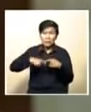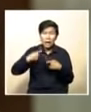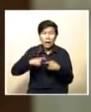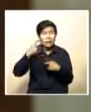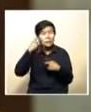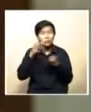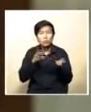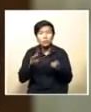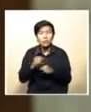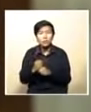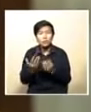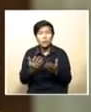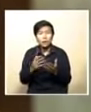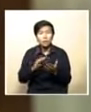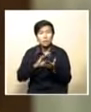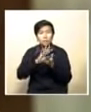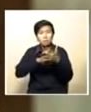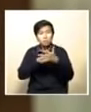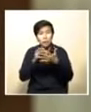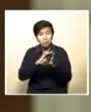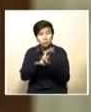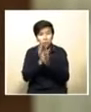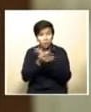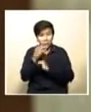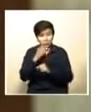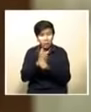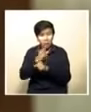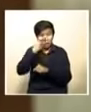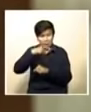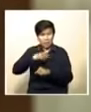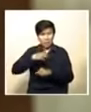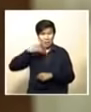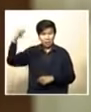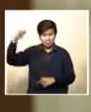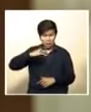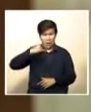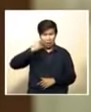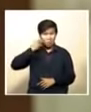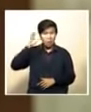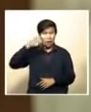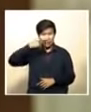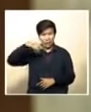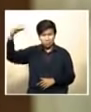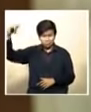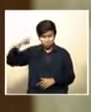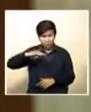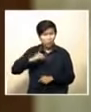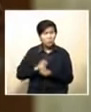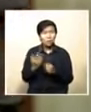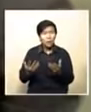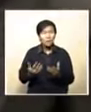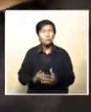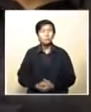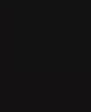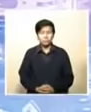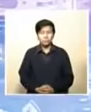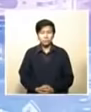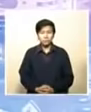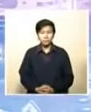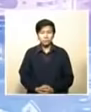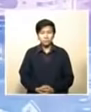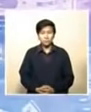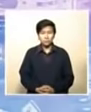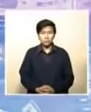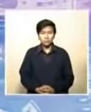านี้ท่านนายกก็ได้สักถามอยู่ตรงนี้นะครับท่านกระทรวงมหาดไทยเอาท่